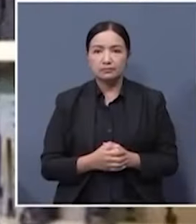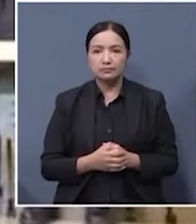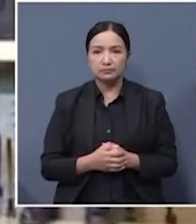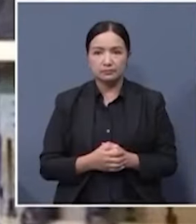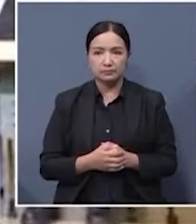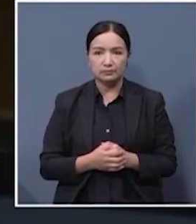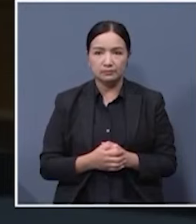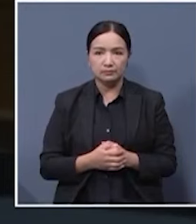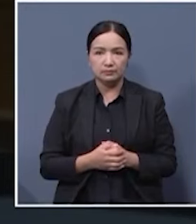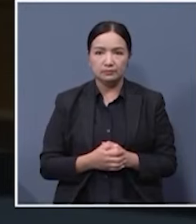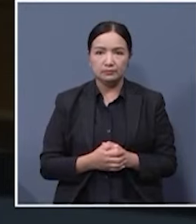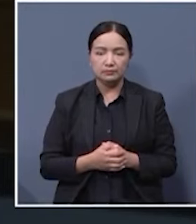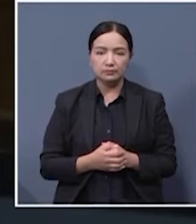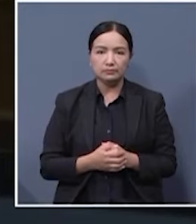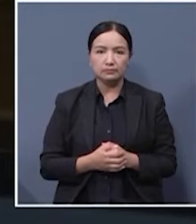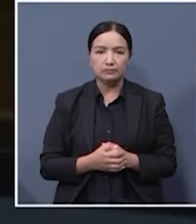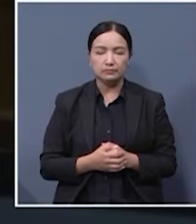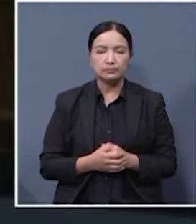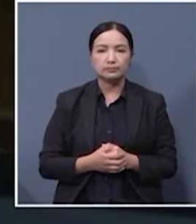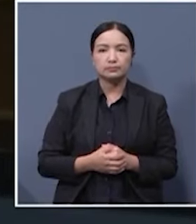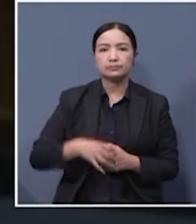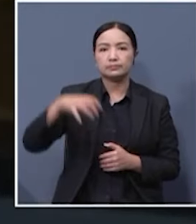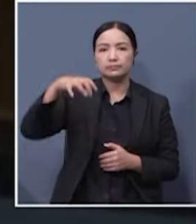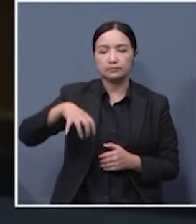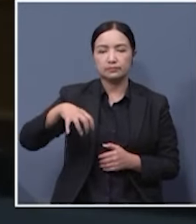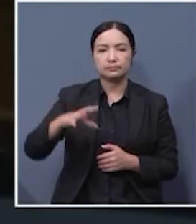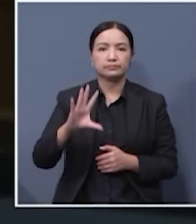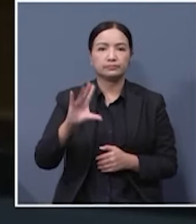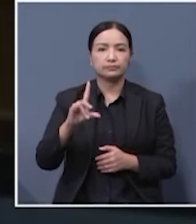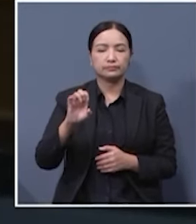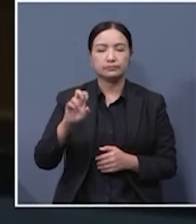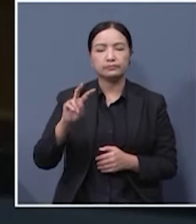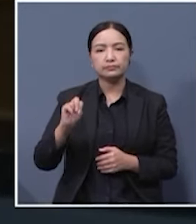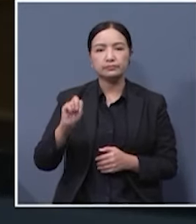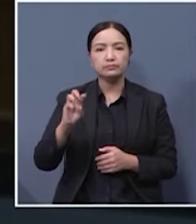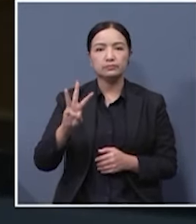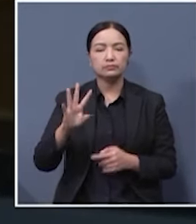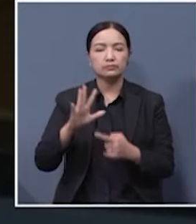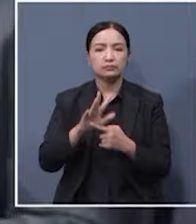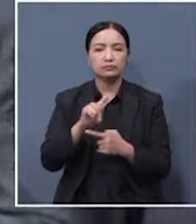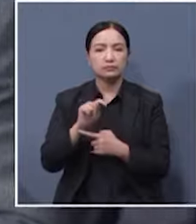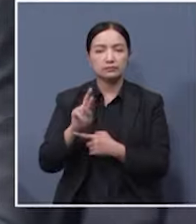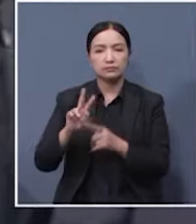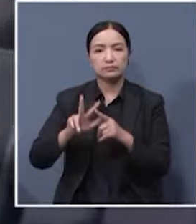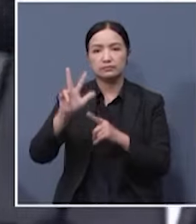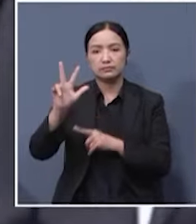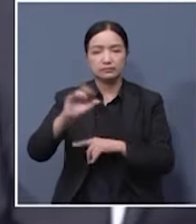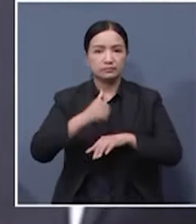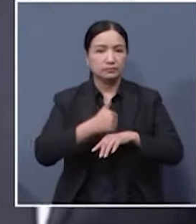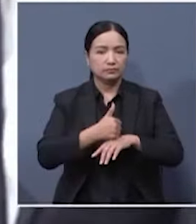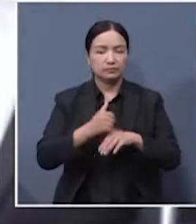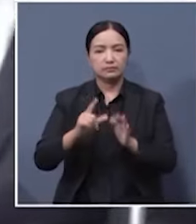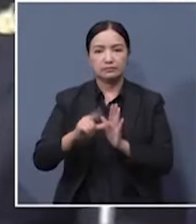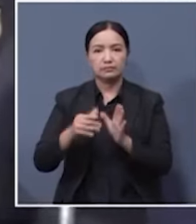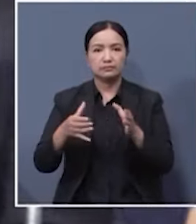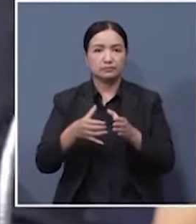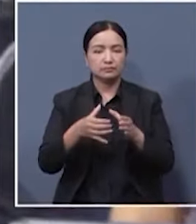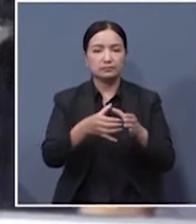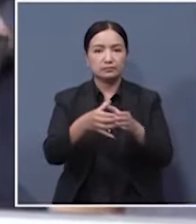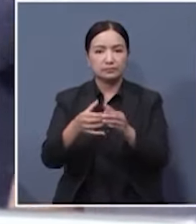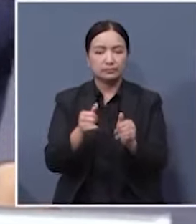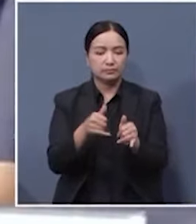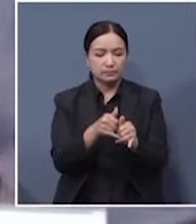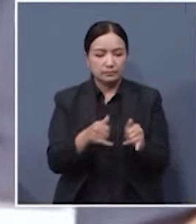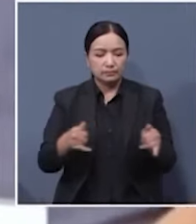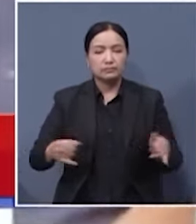เมื่อสักครู่ที่ผ่านมานะครับคุณผู้ชมที่อาคารชินวัตร3สดๆร้อนๆครับหัวหน้าและเลขาธิการพรรคร่วมรัฐบาลนะครับร่วม